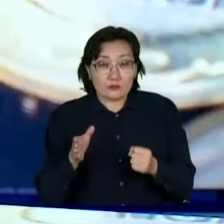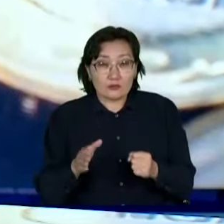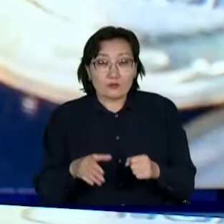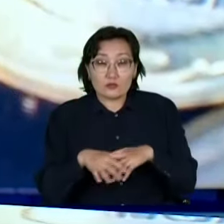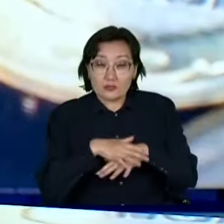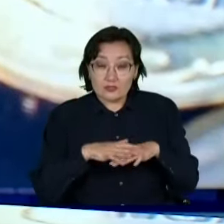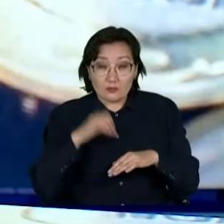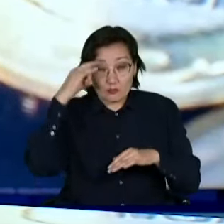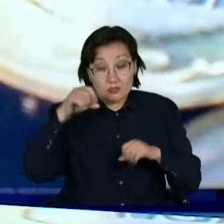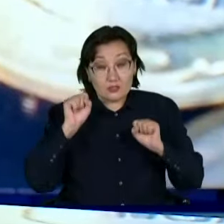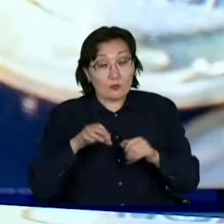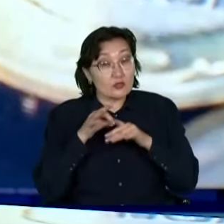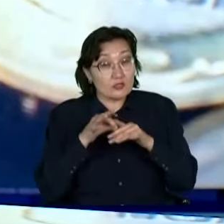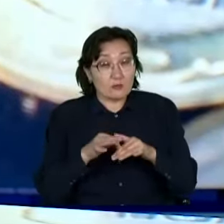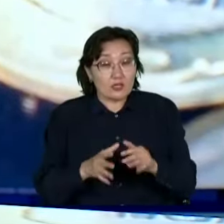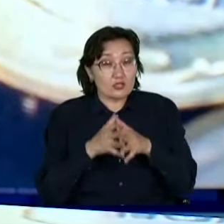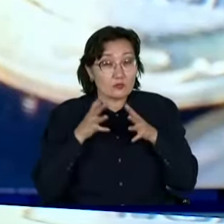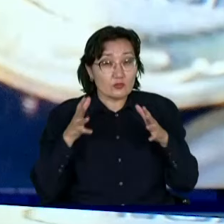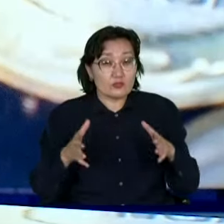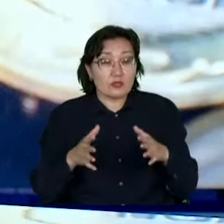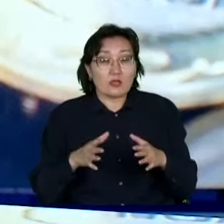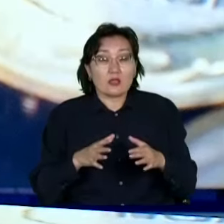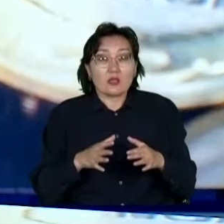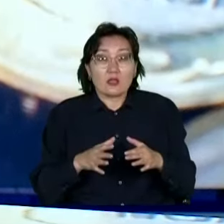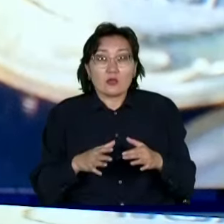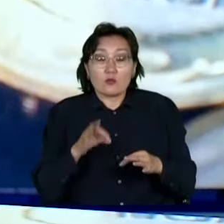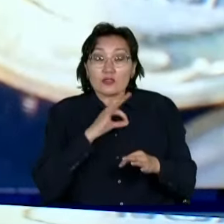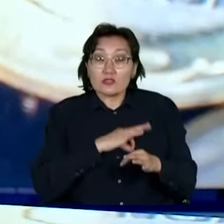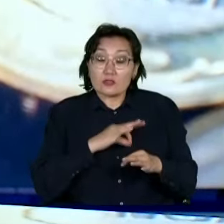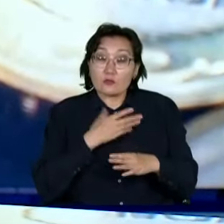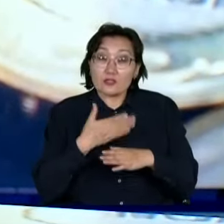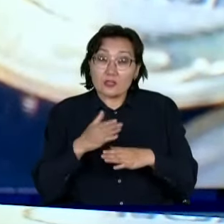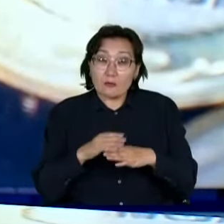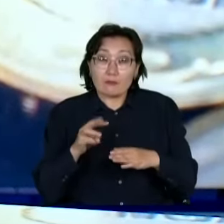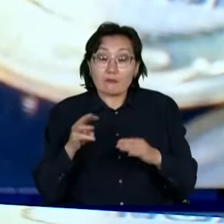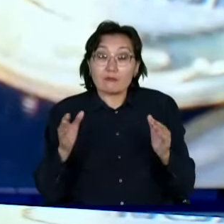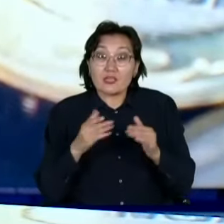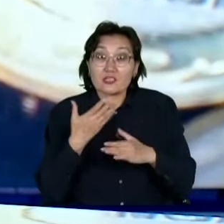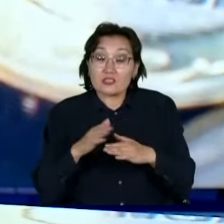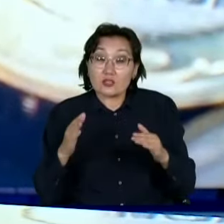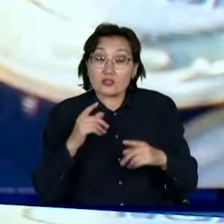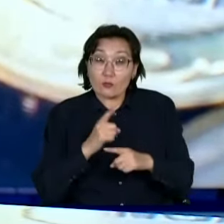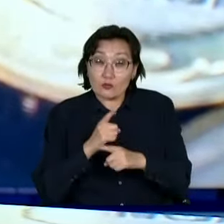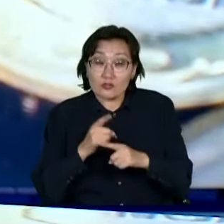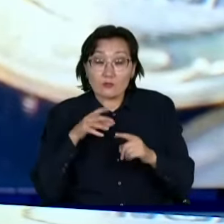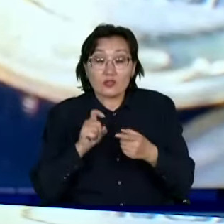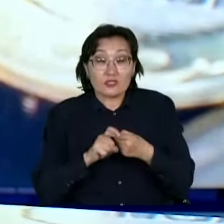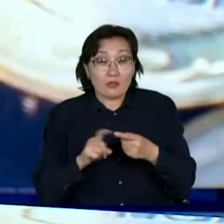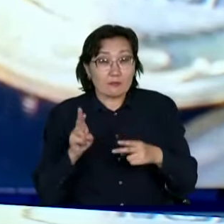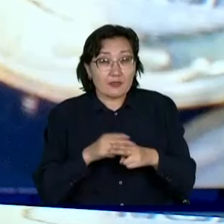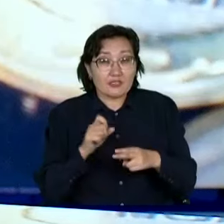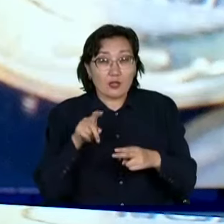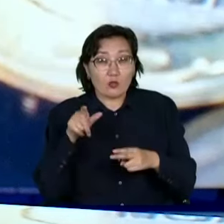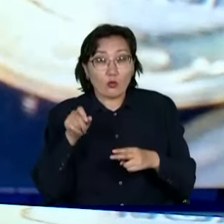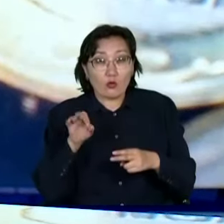В Казахстане могут ввести максимальные суммы по потребительским займам и микрокредитам. Ограничения коснутся только беззалоговых